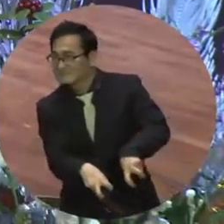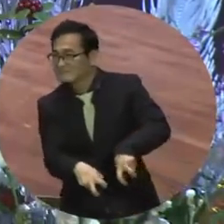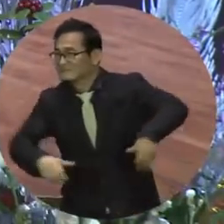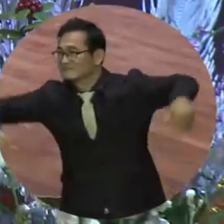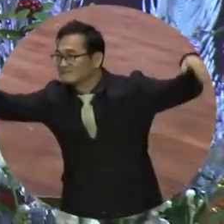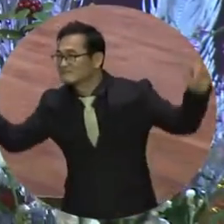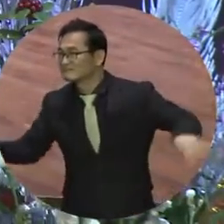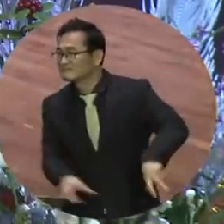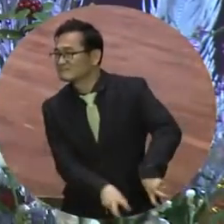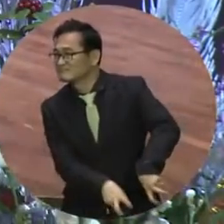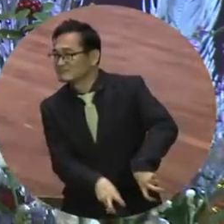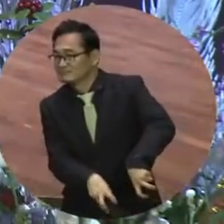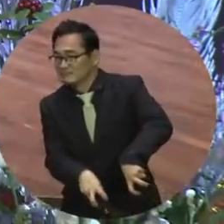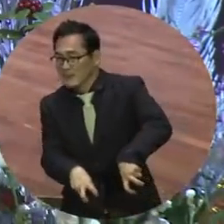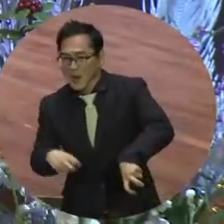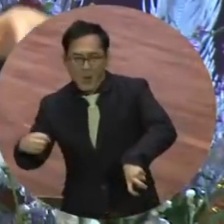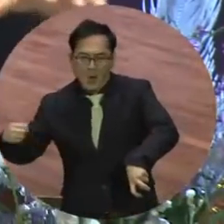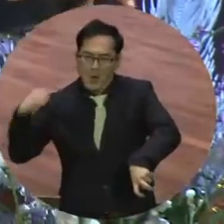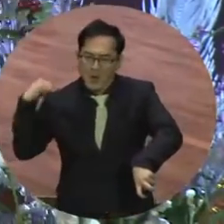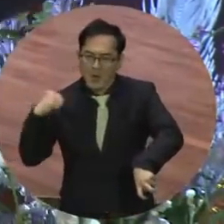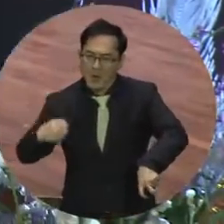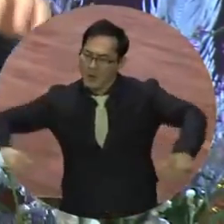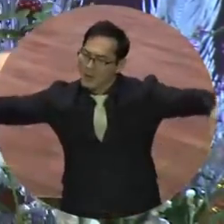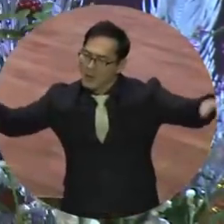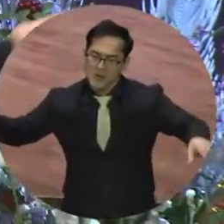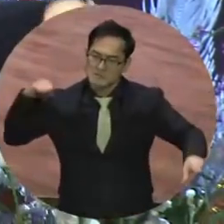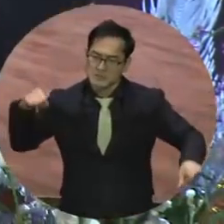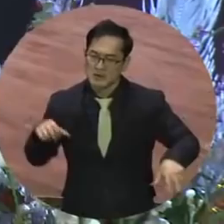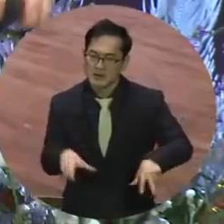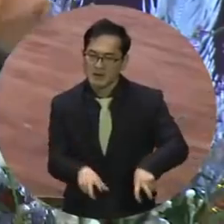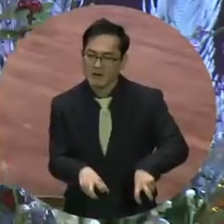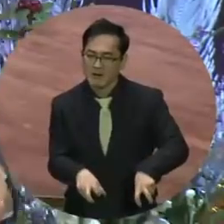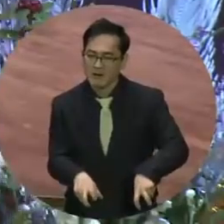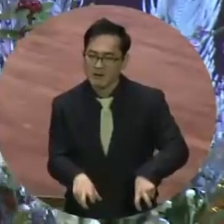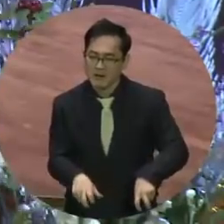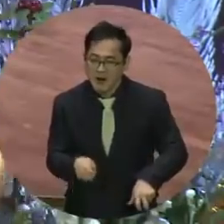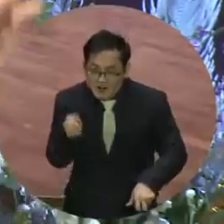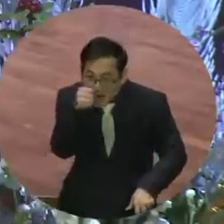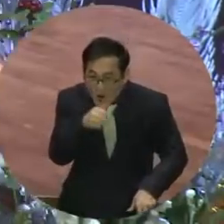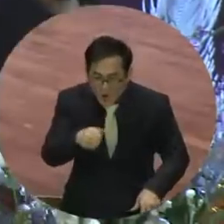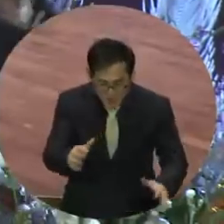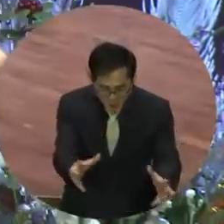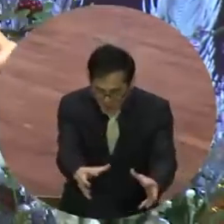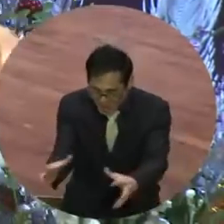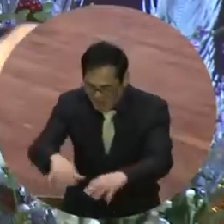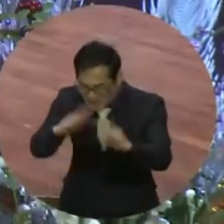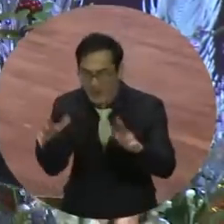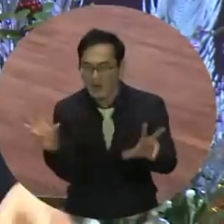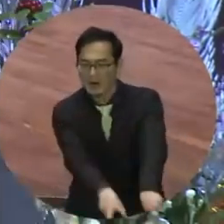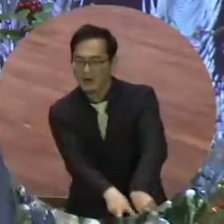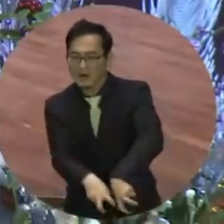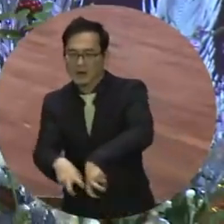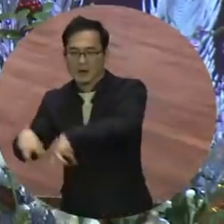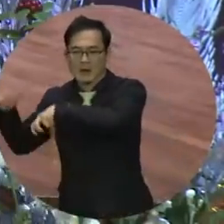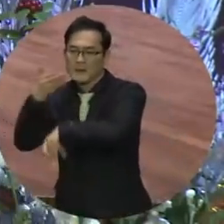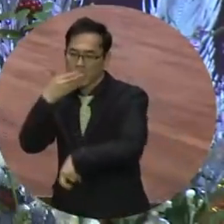날아가 본다니까요. 개, 뭐, 여우, 이런 거 다 잡아버려, 이건 딱. 얼마나 센지 확 잡아.